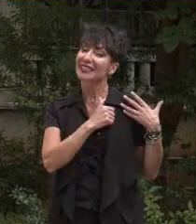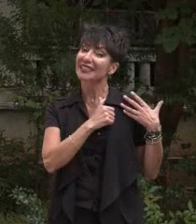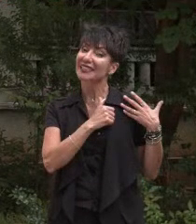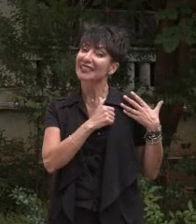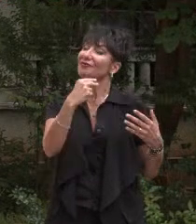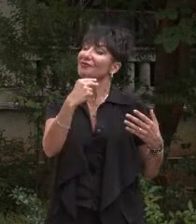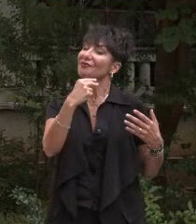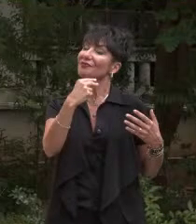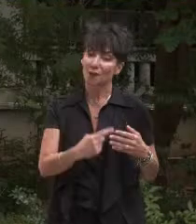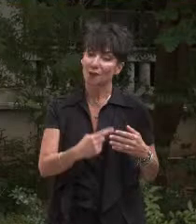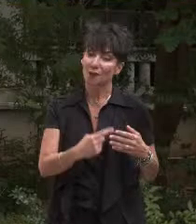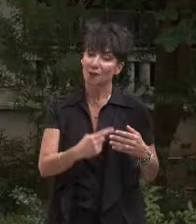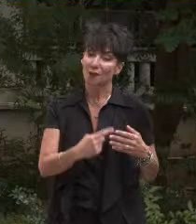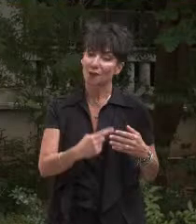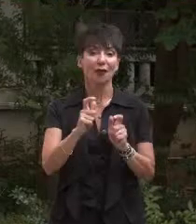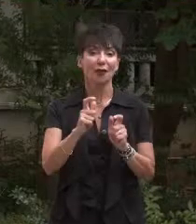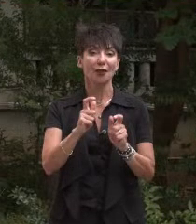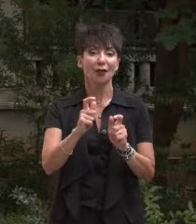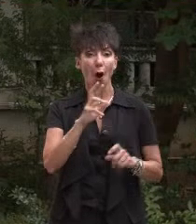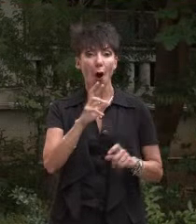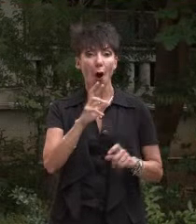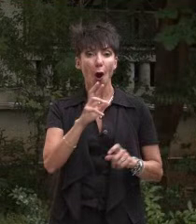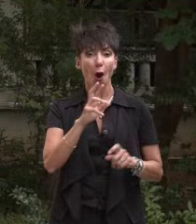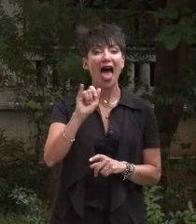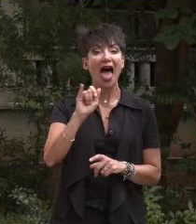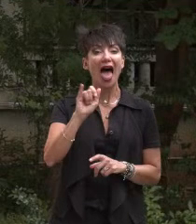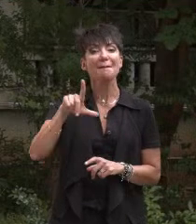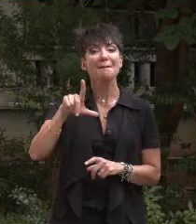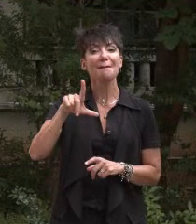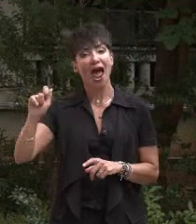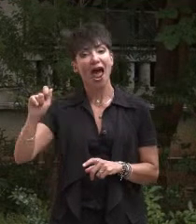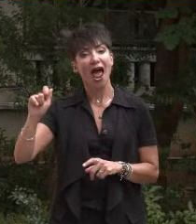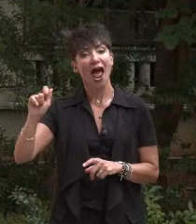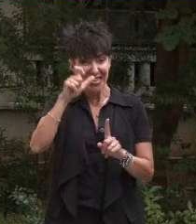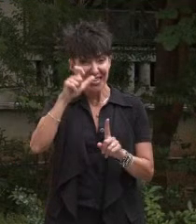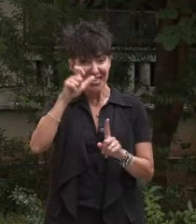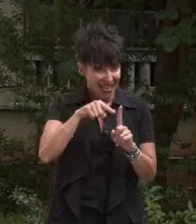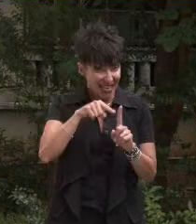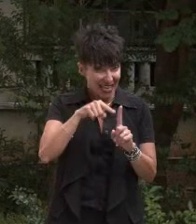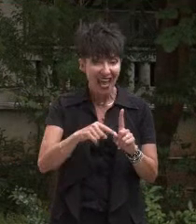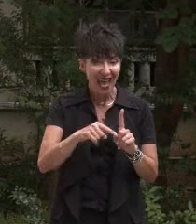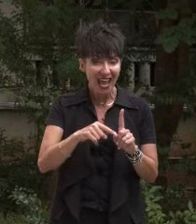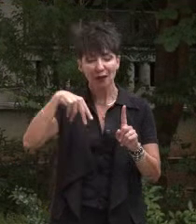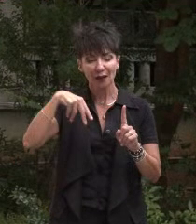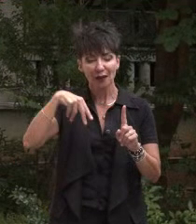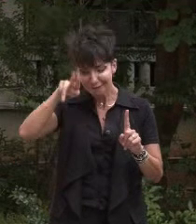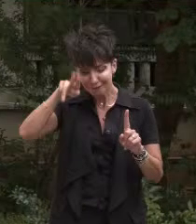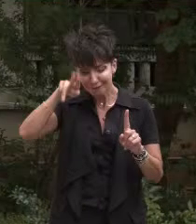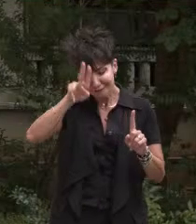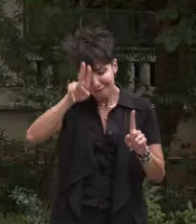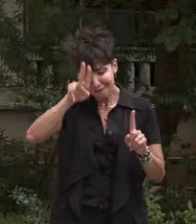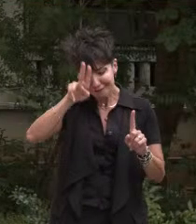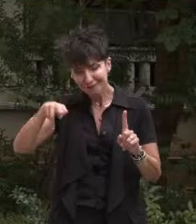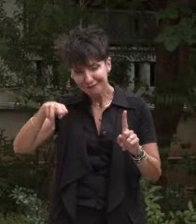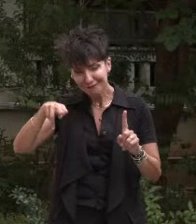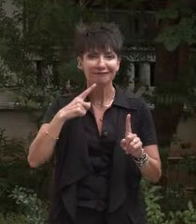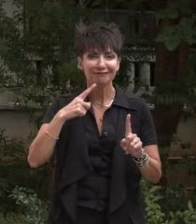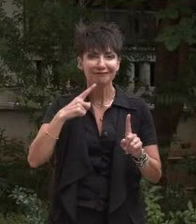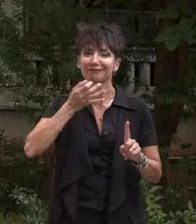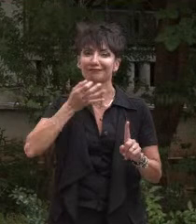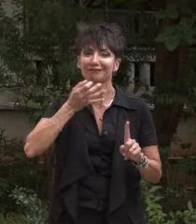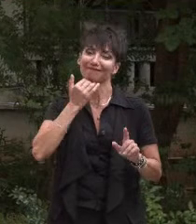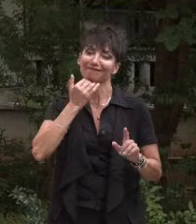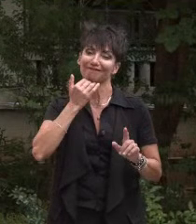Δημοτικού Σχολείου Φυρών Θύρας, Ρουντευσκάγια Εμιλίας, η οποία επικοινωνεί με τον κόσμο περισσότερο μέσα από τα πινέλα και τις μπογιές της και λιγότερο με την